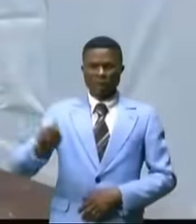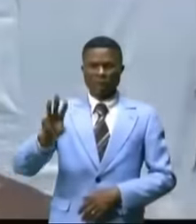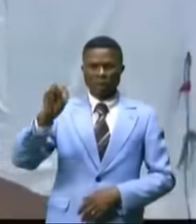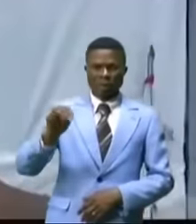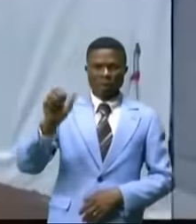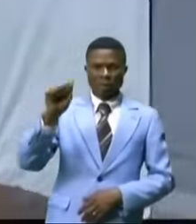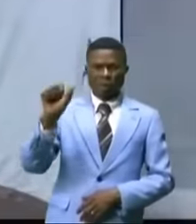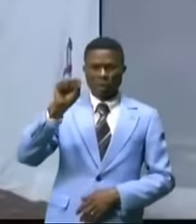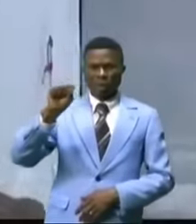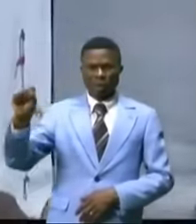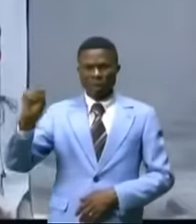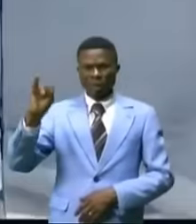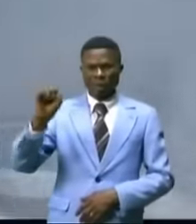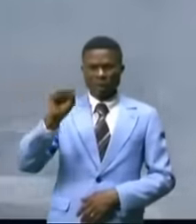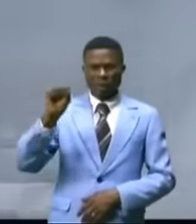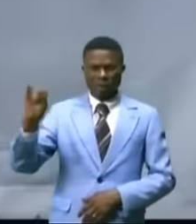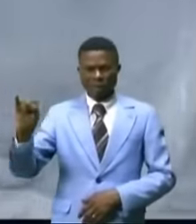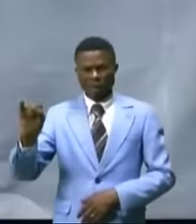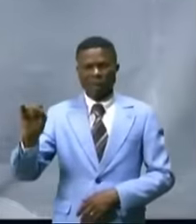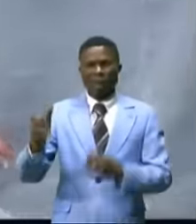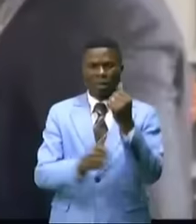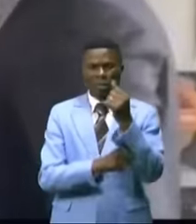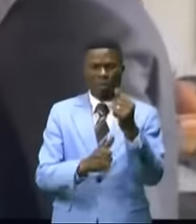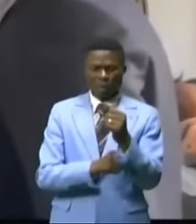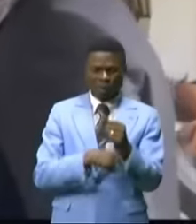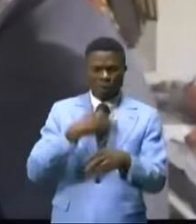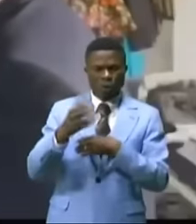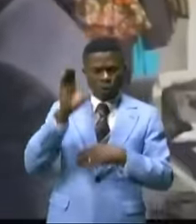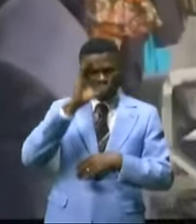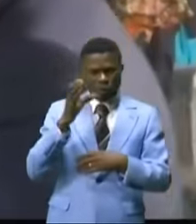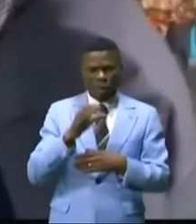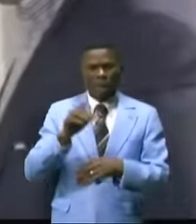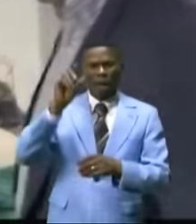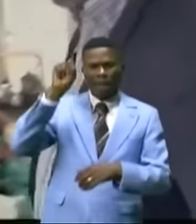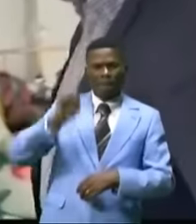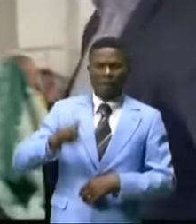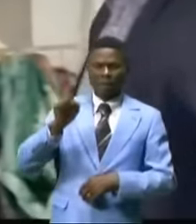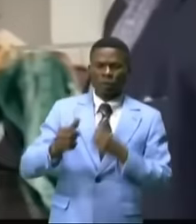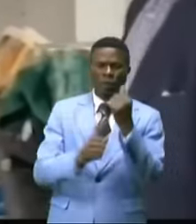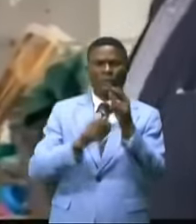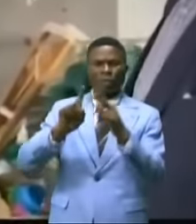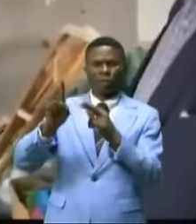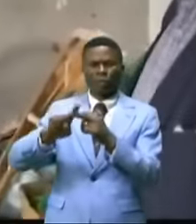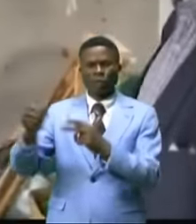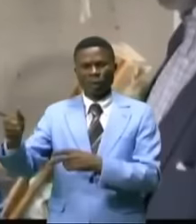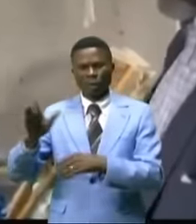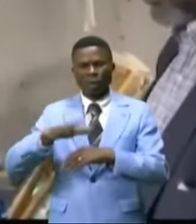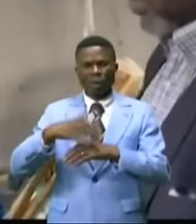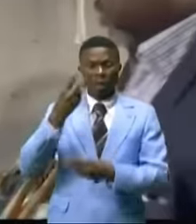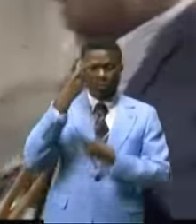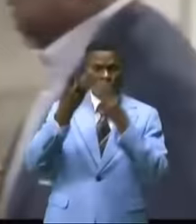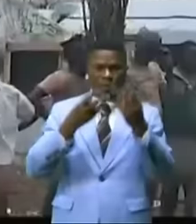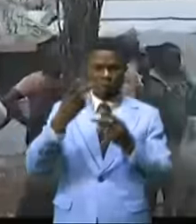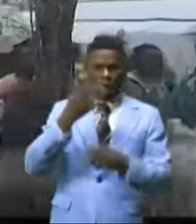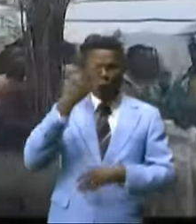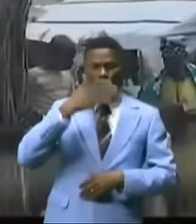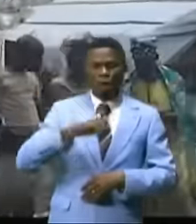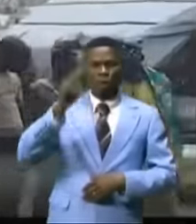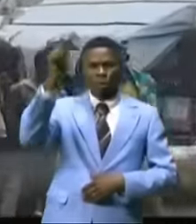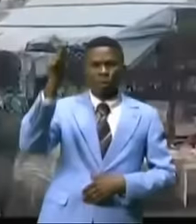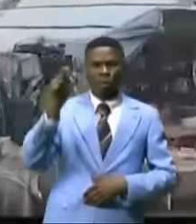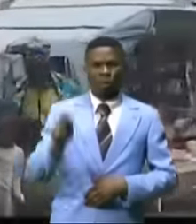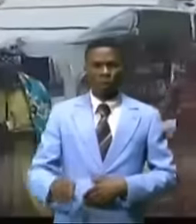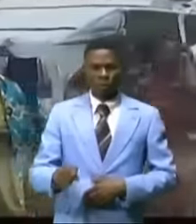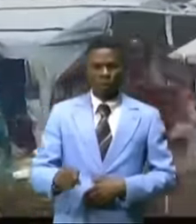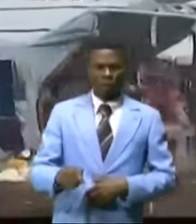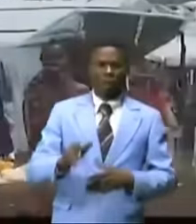les humanitaires font de leur mieux pour répondre aux besoins de ces déplacés, puis s'en est suivi la visite de l'hôpital militaire du